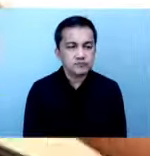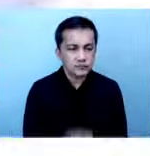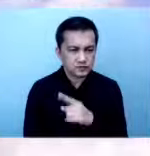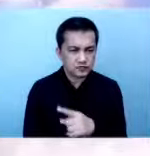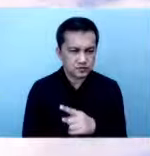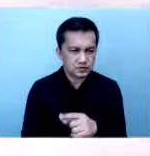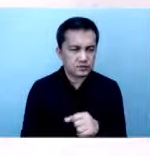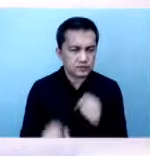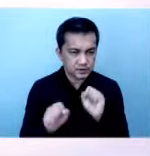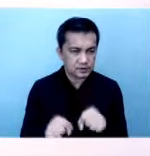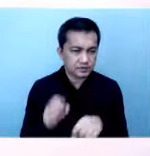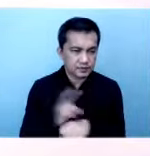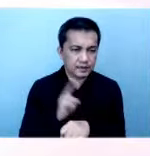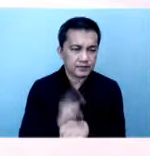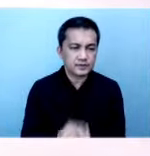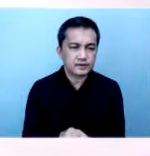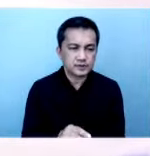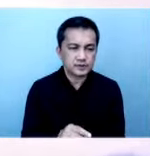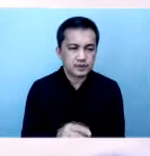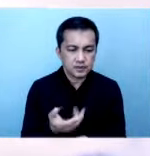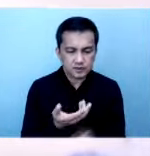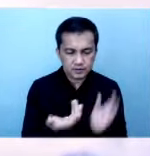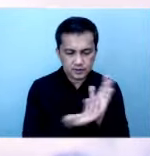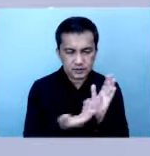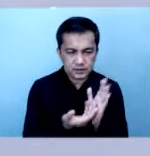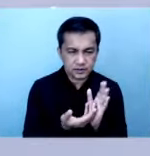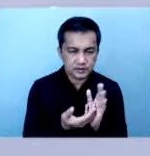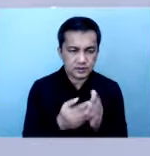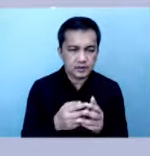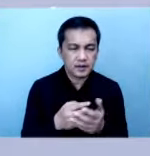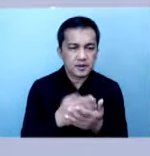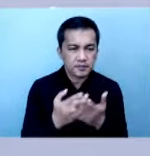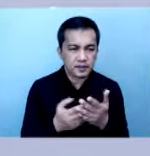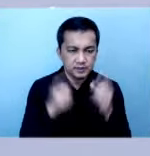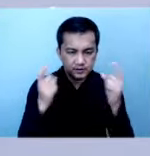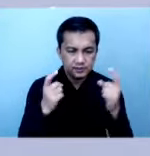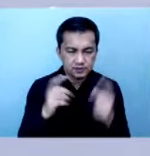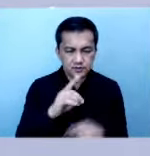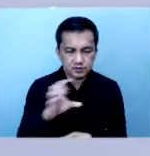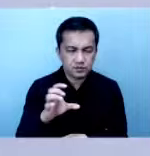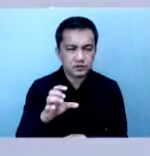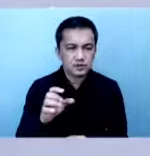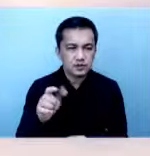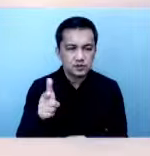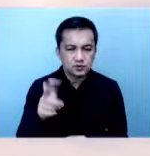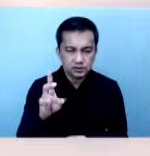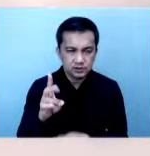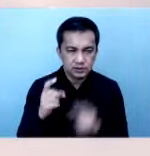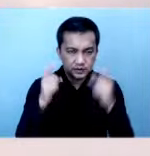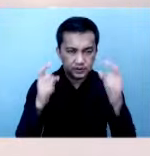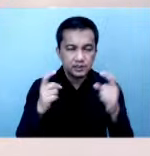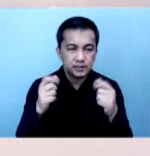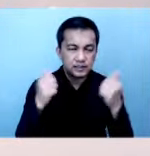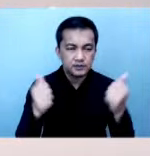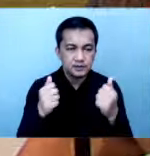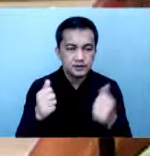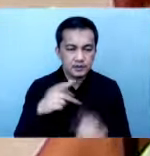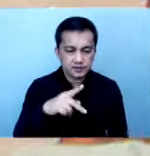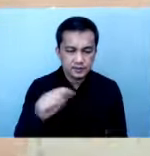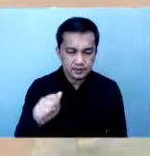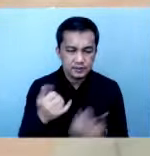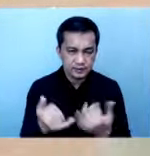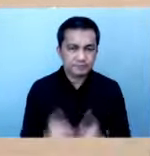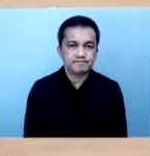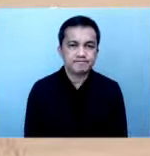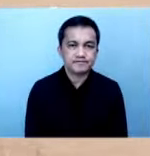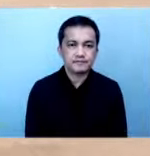magagamit. Ang pakitang gilas na yan ay bahagi ng selebrasyon ng 127th anibersaryo ng Philippine Army ngayong araw. Hindi nga